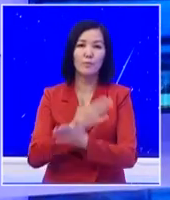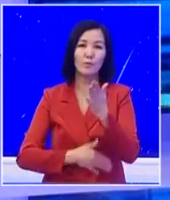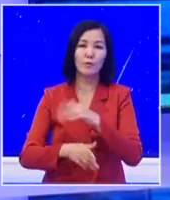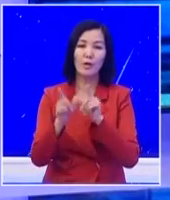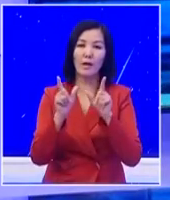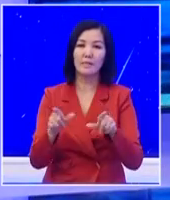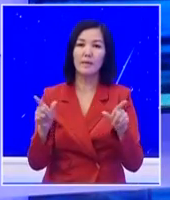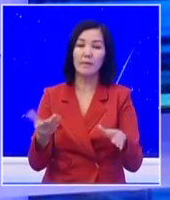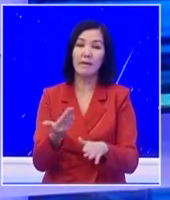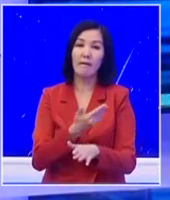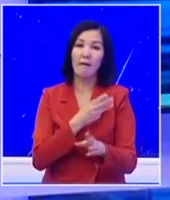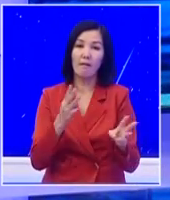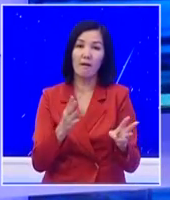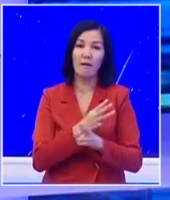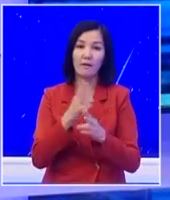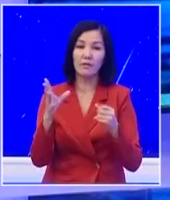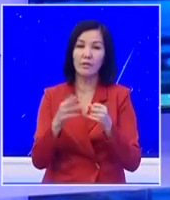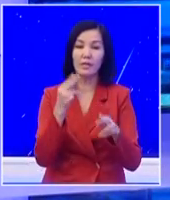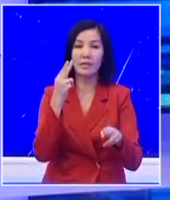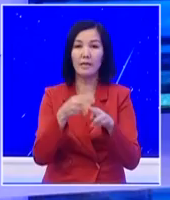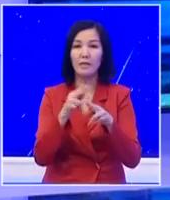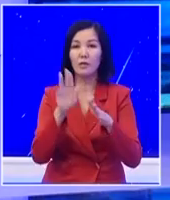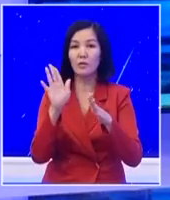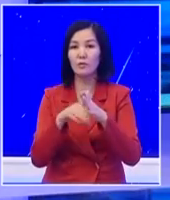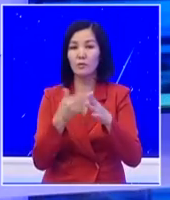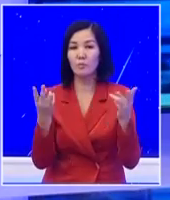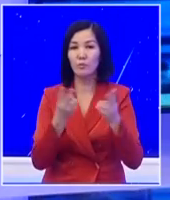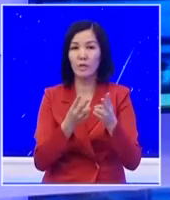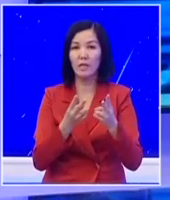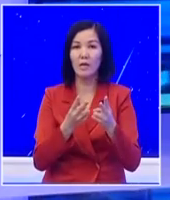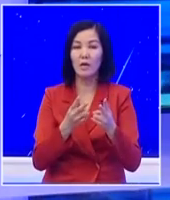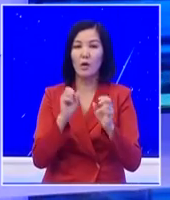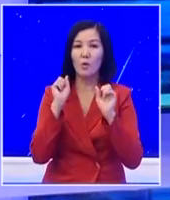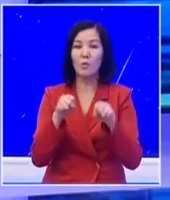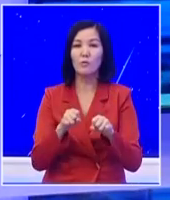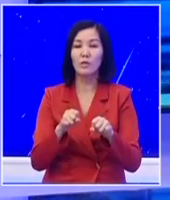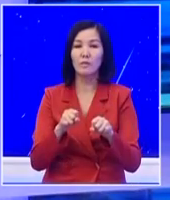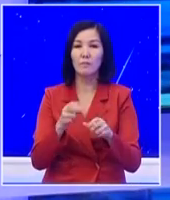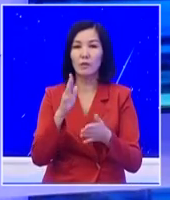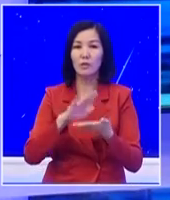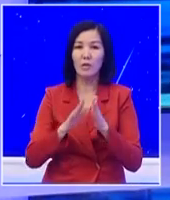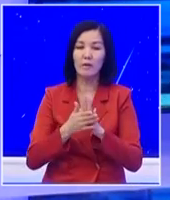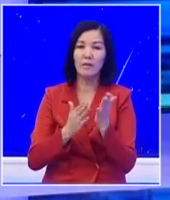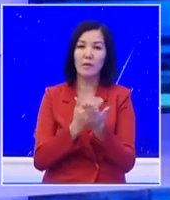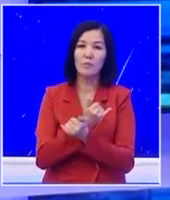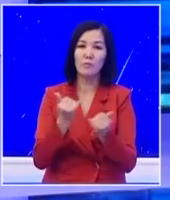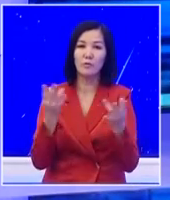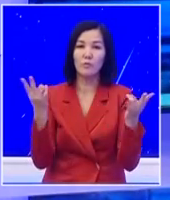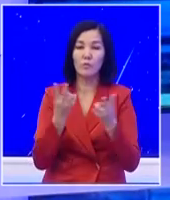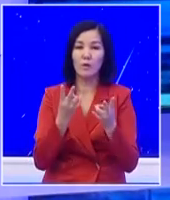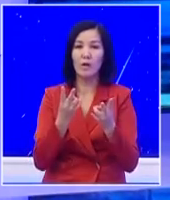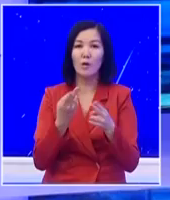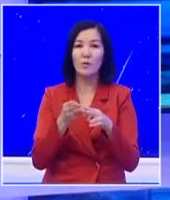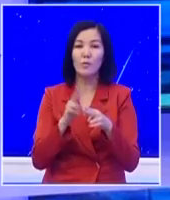Мүмкіндігі шектеулі азаматтар қалаған жеріне кедергісі жету өтейіз. Оларға қол жетімді орта қалыптастыру қоғам талабы. Өйткені